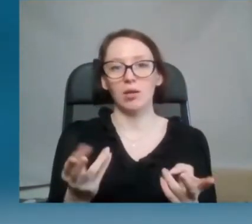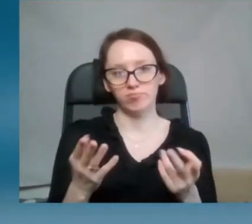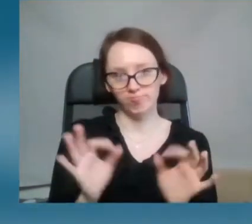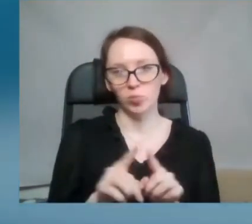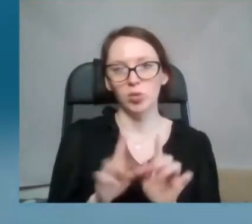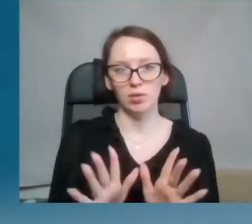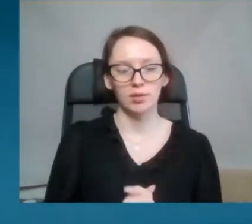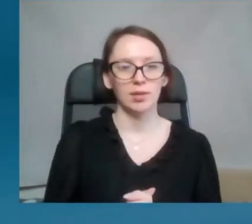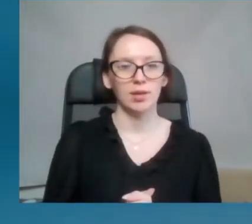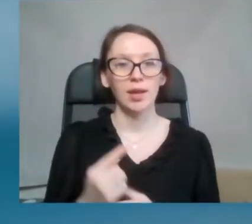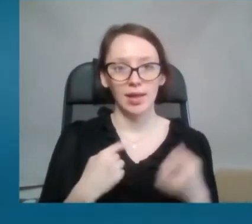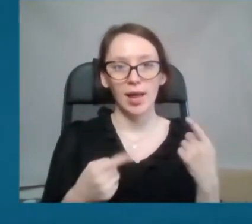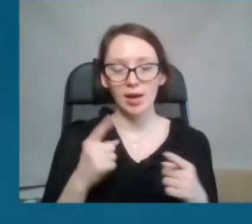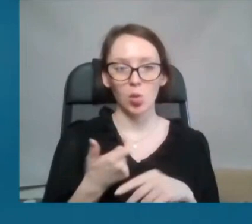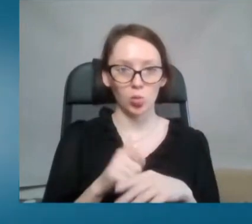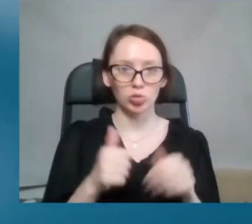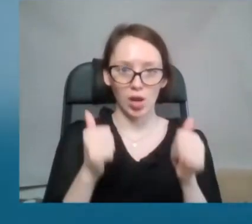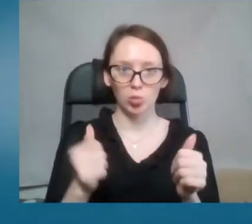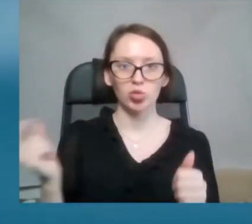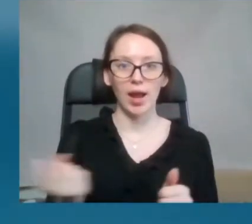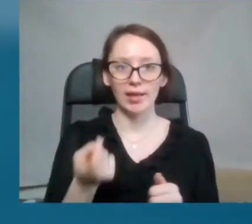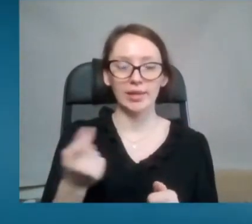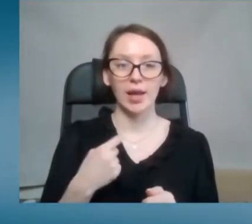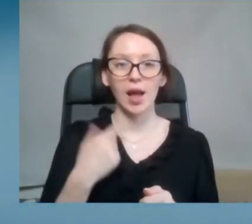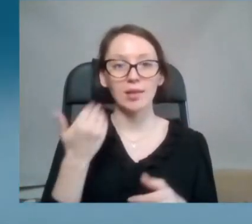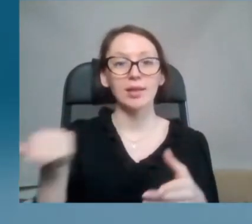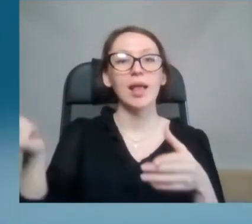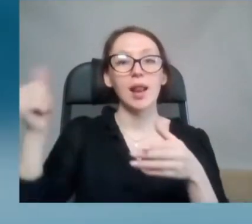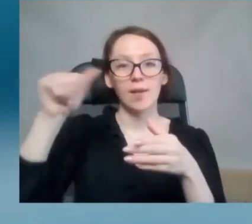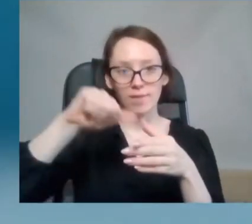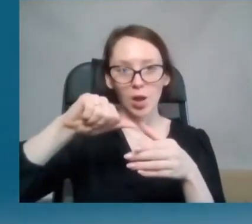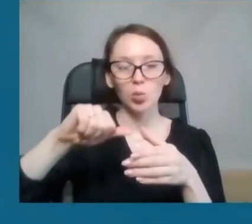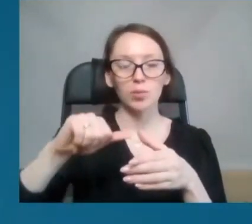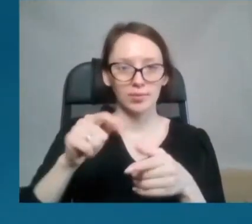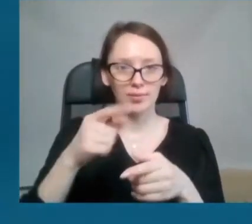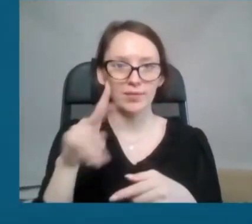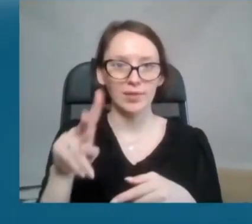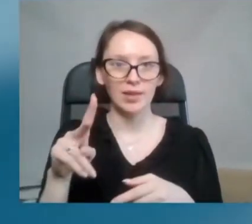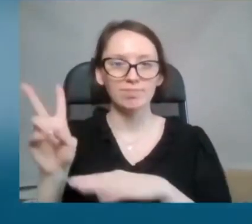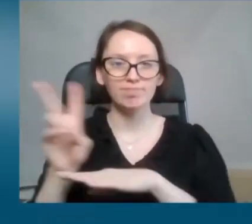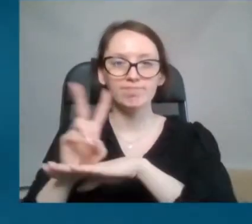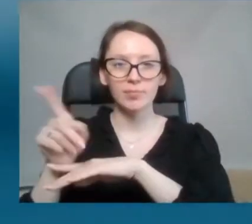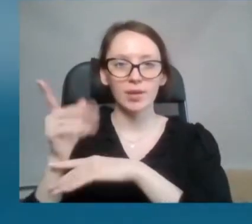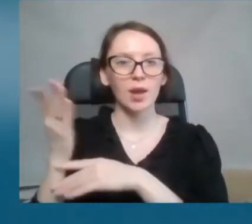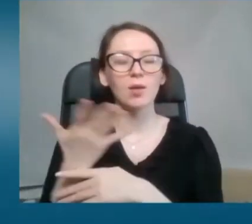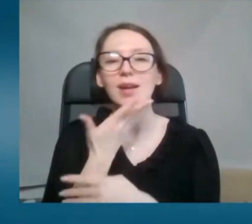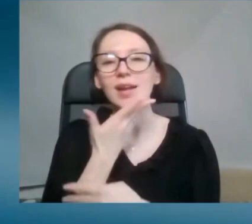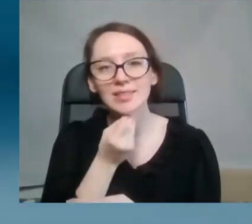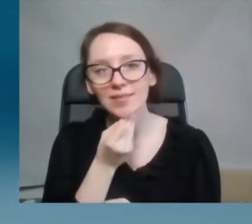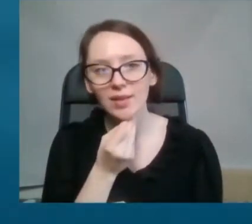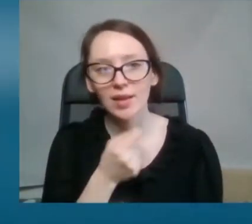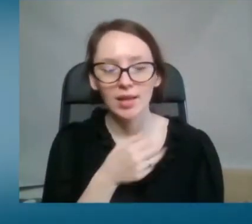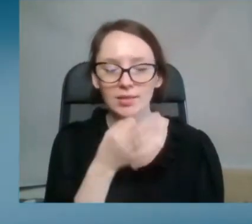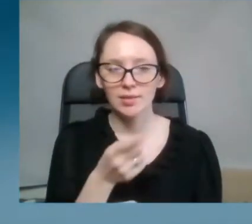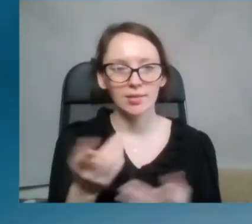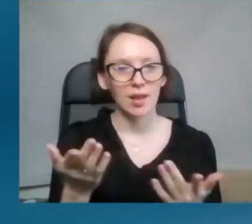Я реально очень хорошая хозяйка. И я когда наливаю, вот вы видели на ролике, какой он красивый? Я сказала, какой он